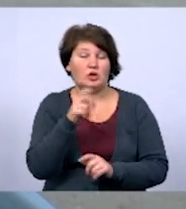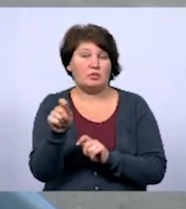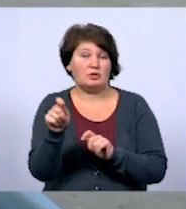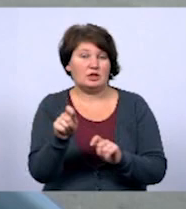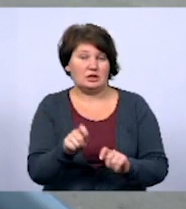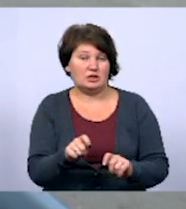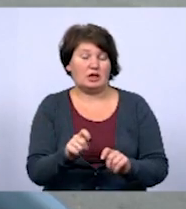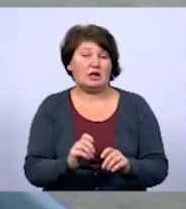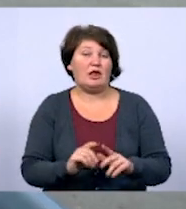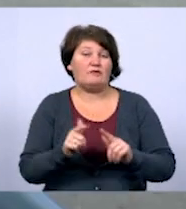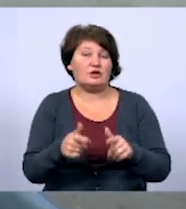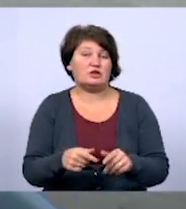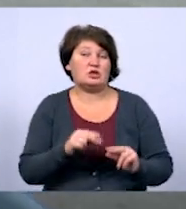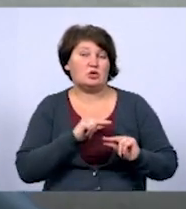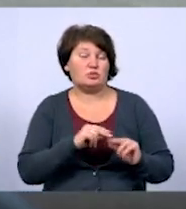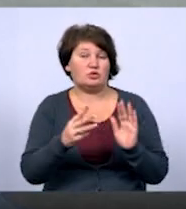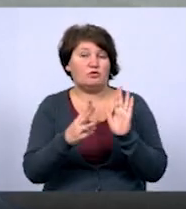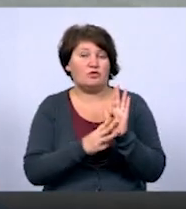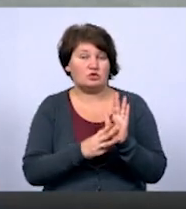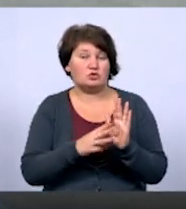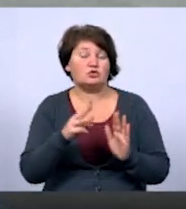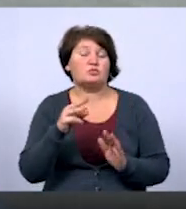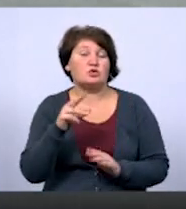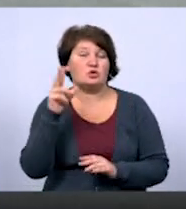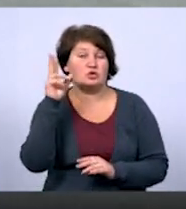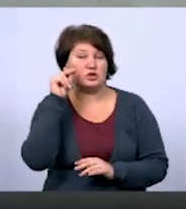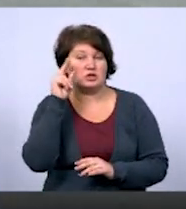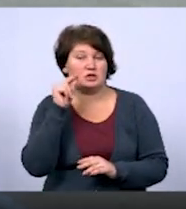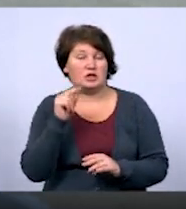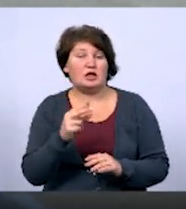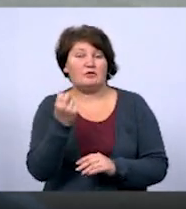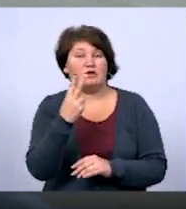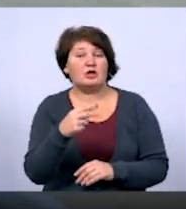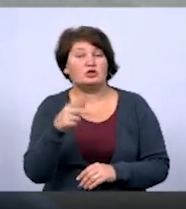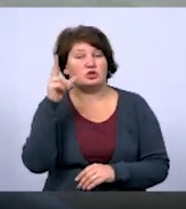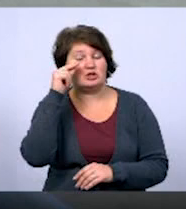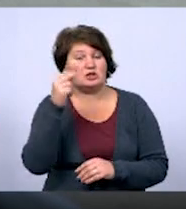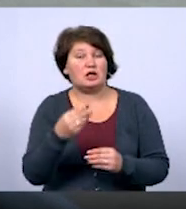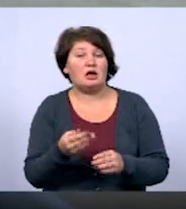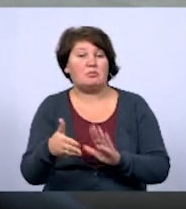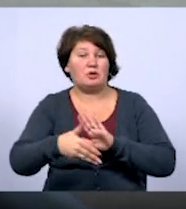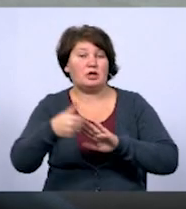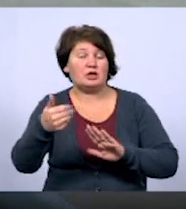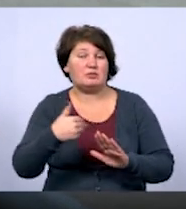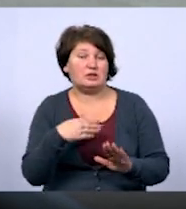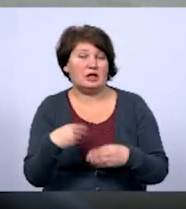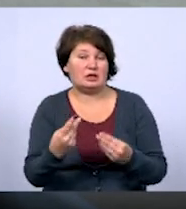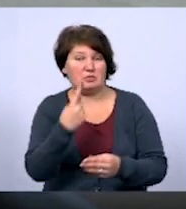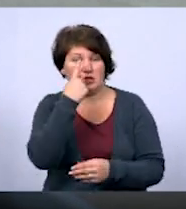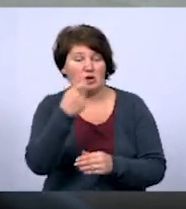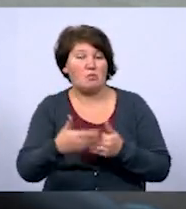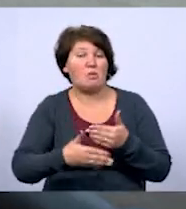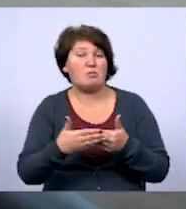вийшла на роботу, 12-го числа мене закликали давати мені попередження. Мені не могли ніхто,